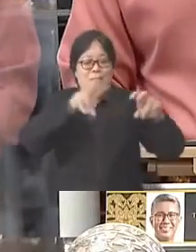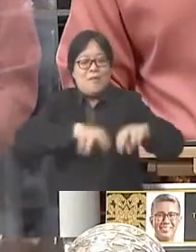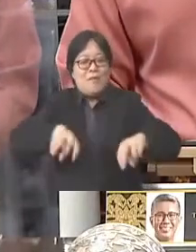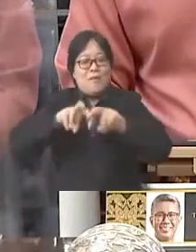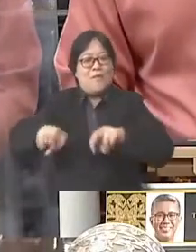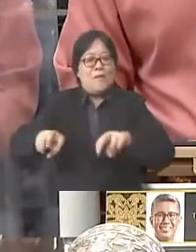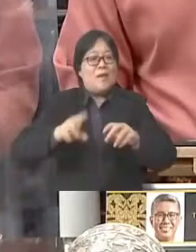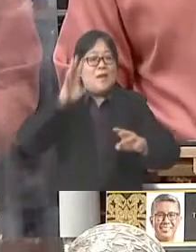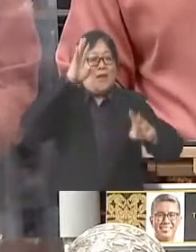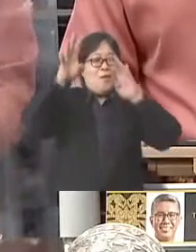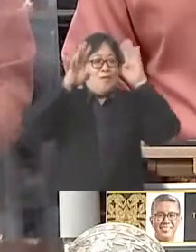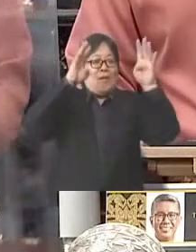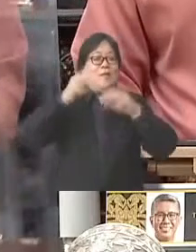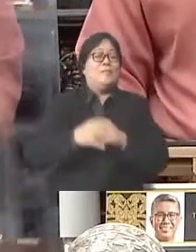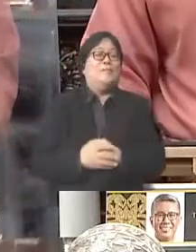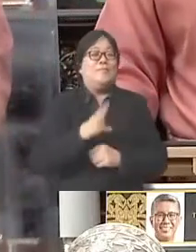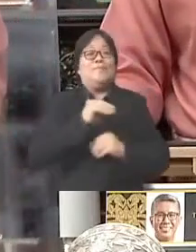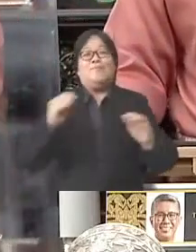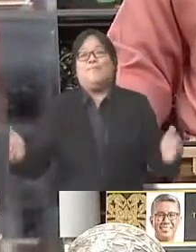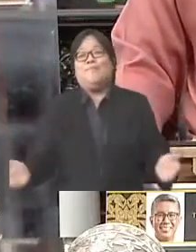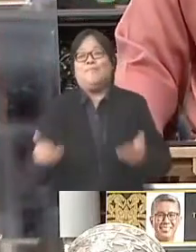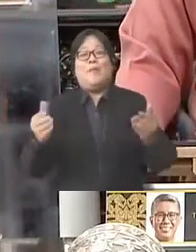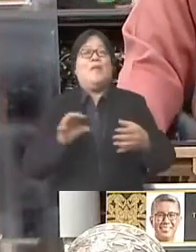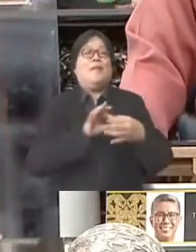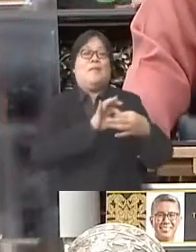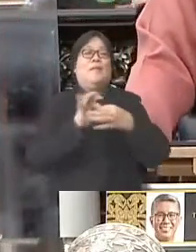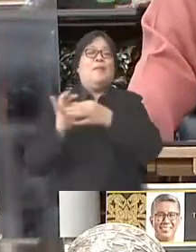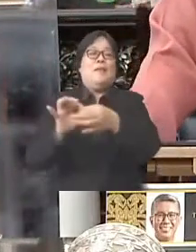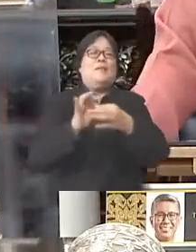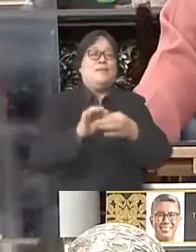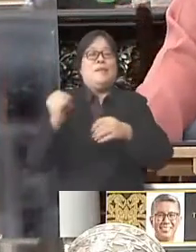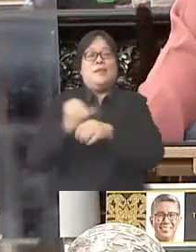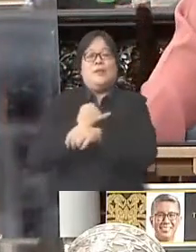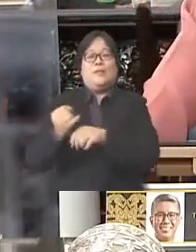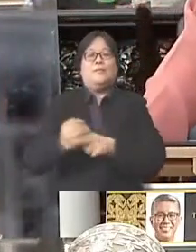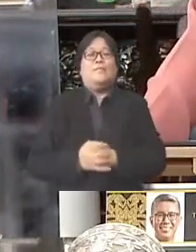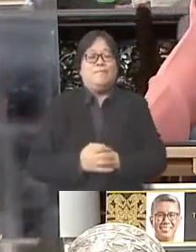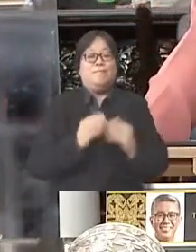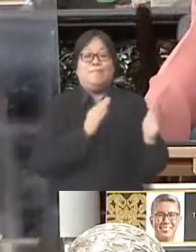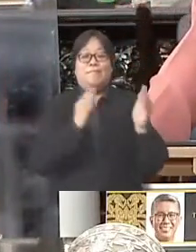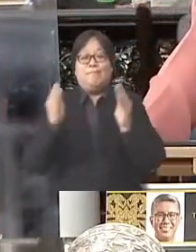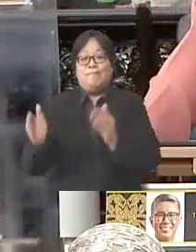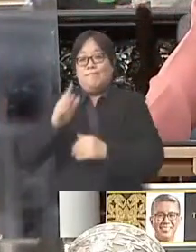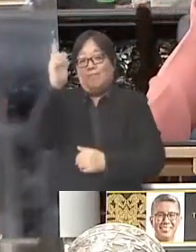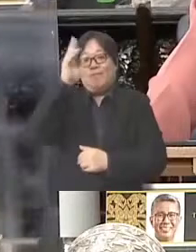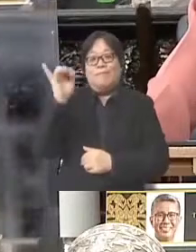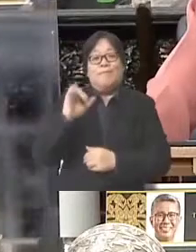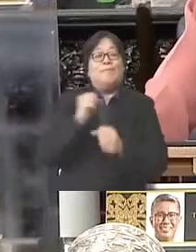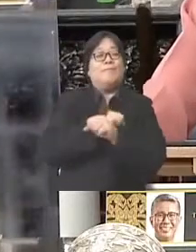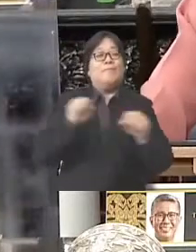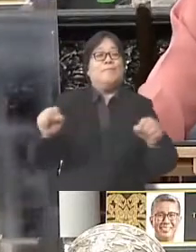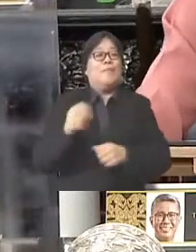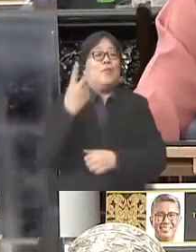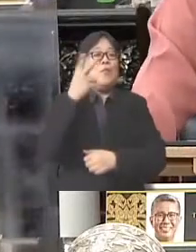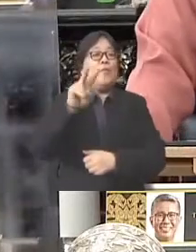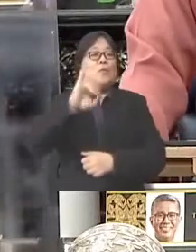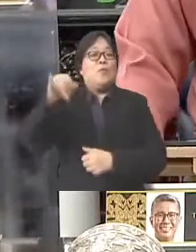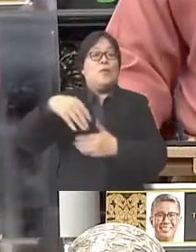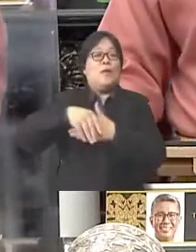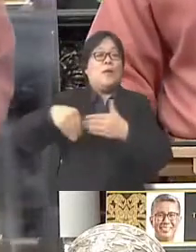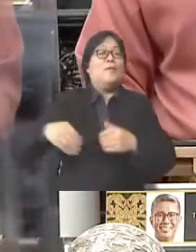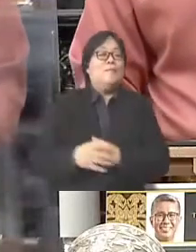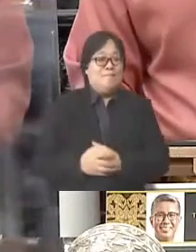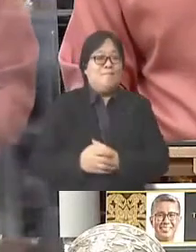Penyelidikan dan ikut inovasi serta menggalakkan kerjasama dengan industri selain itu kerja juga akan menyediakan